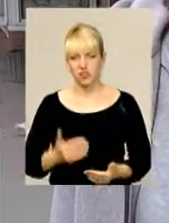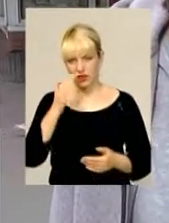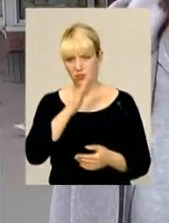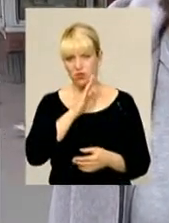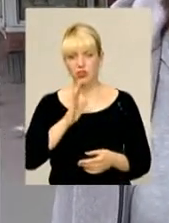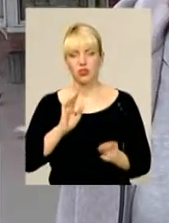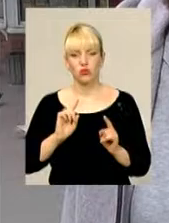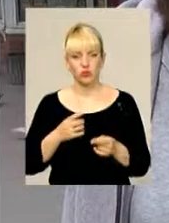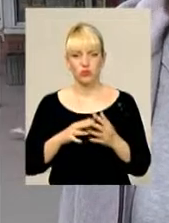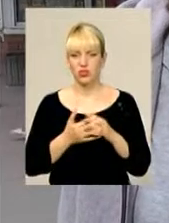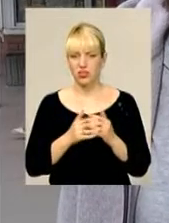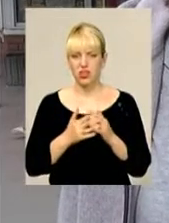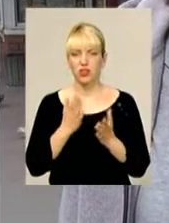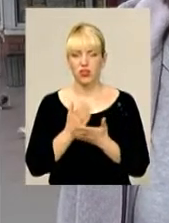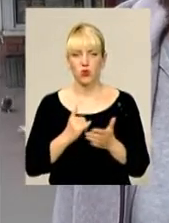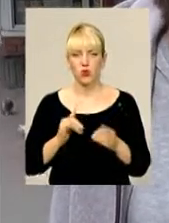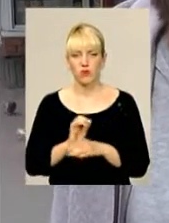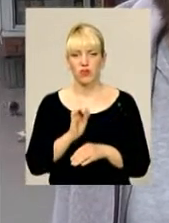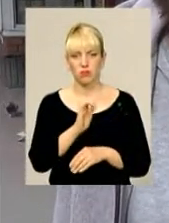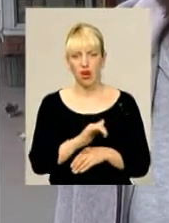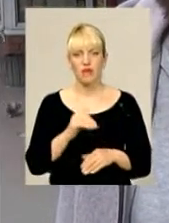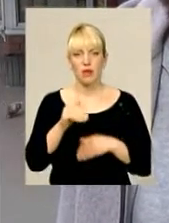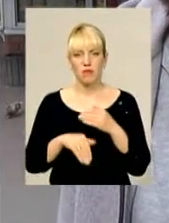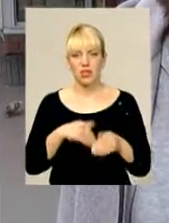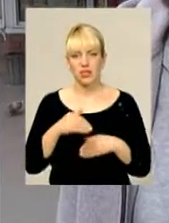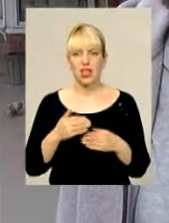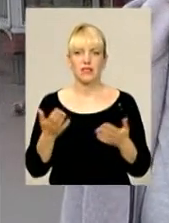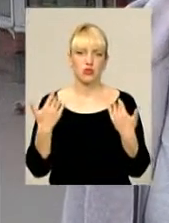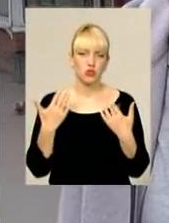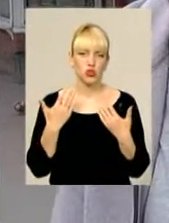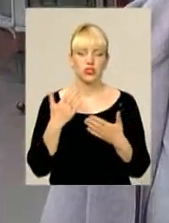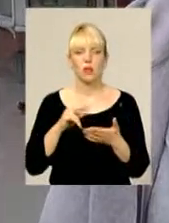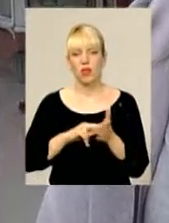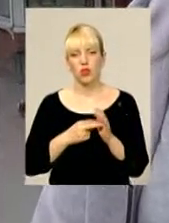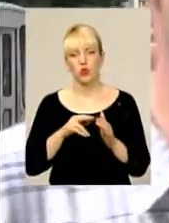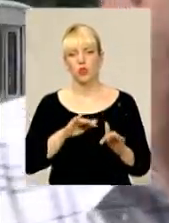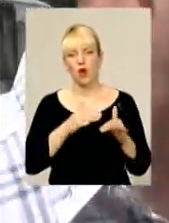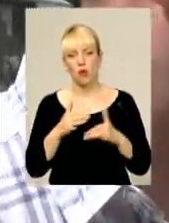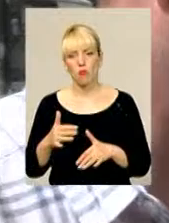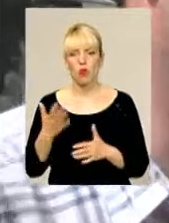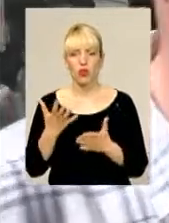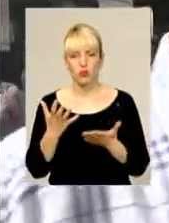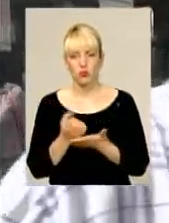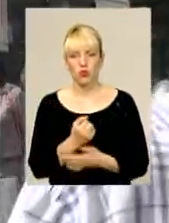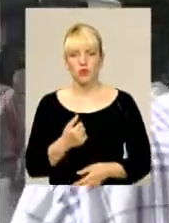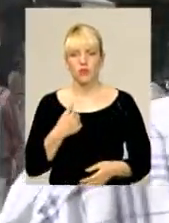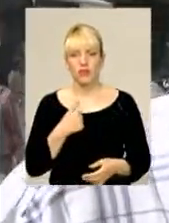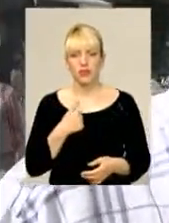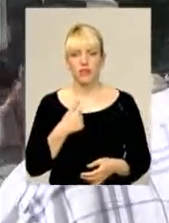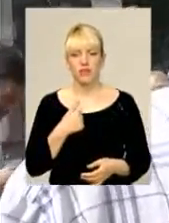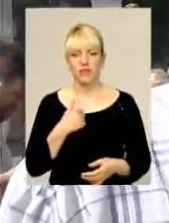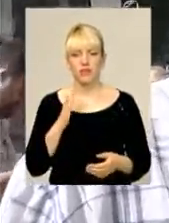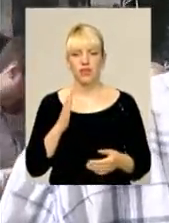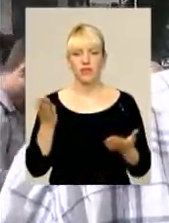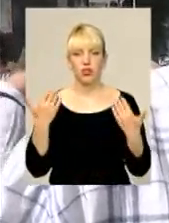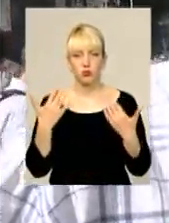то село є куди відправити, басейни, відпочинок. Ну, плануємо до моря, якщо вийде. Я у відпустці, то я зараз